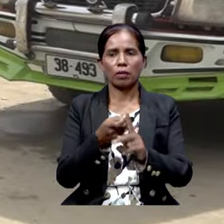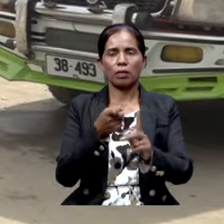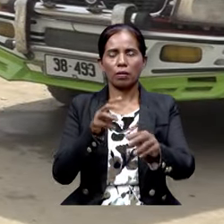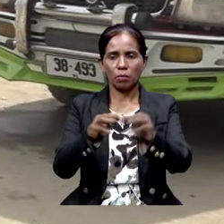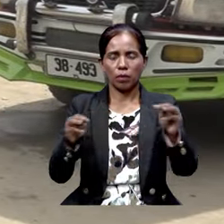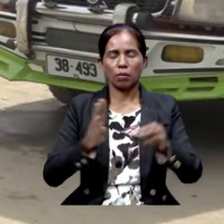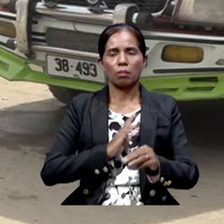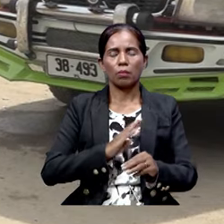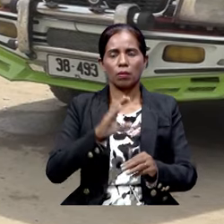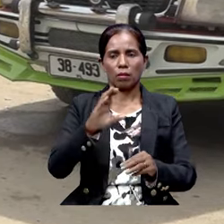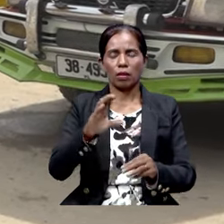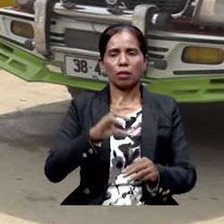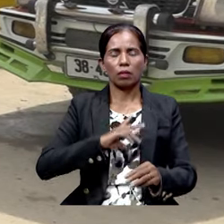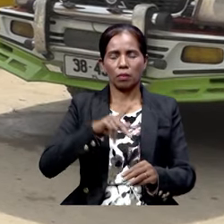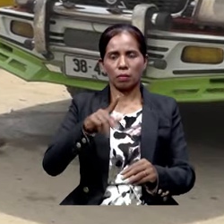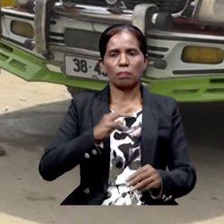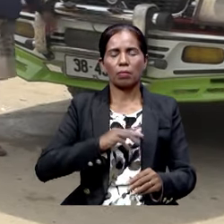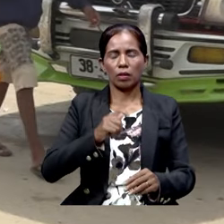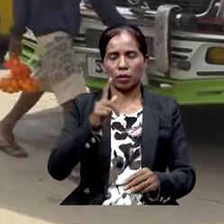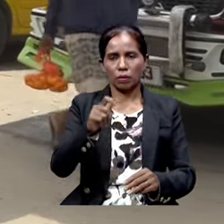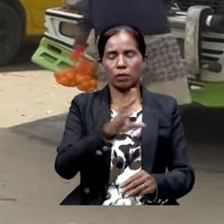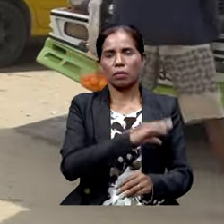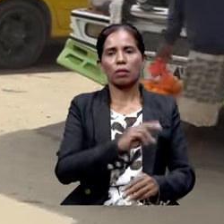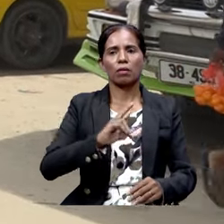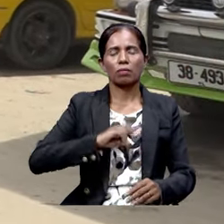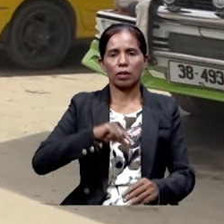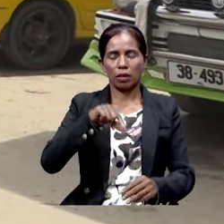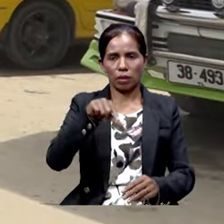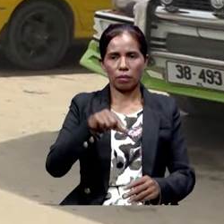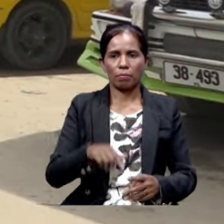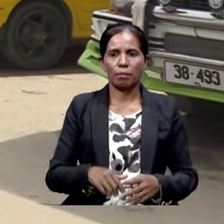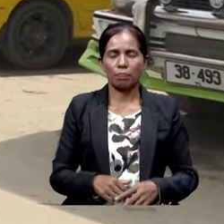munisipi baukau lauten manatutu no vikeke. Ekipa cobertura, Ziemen.